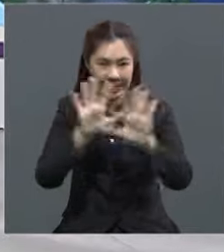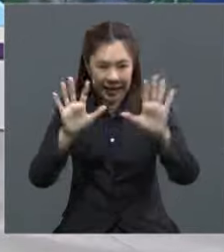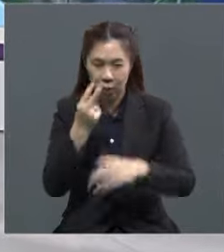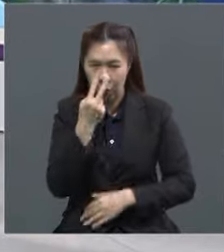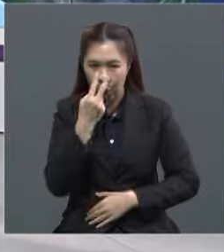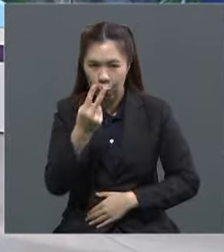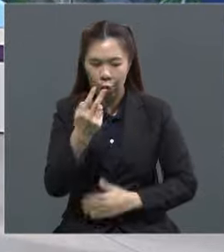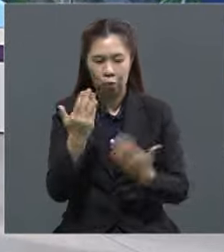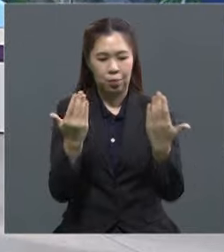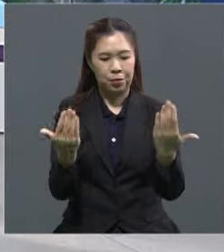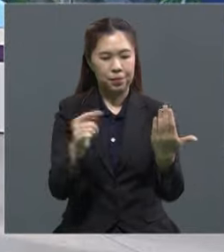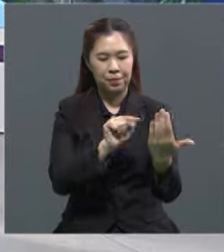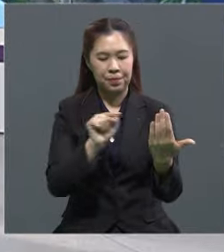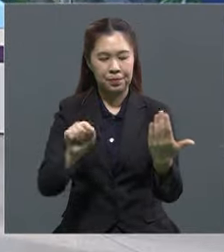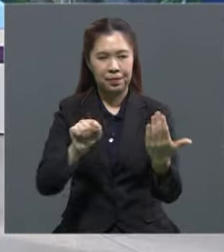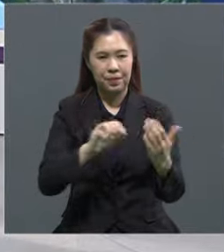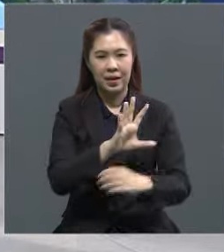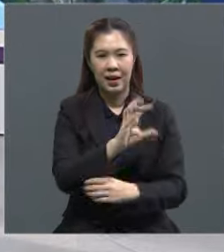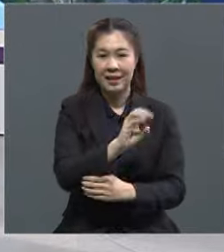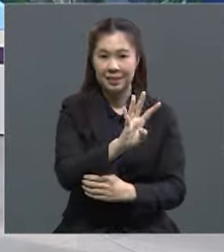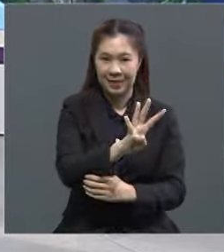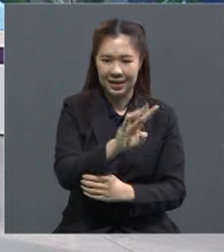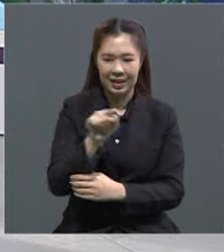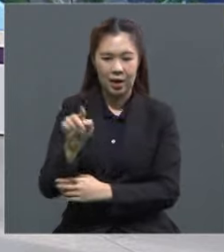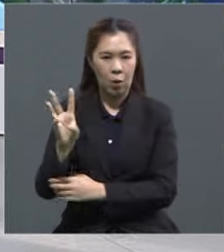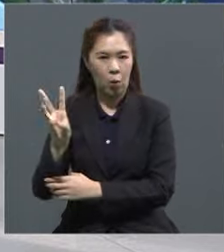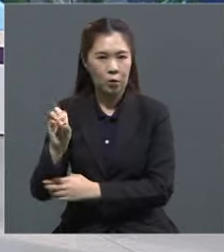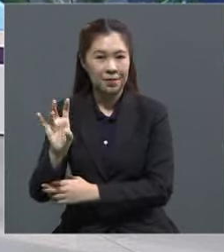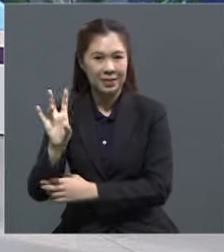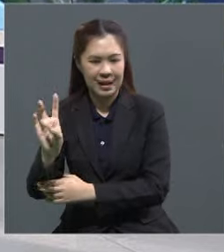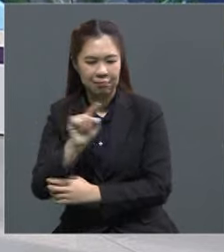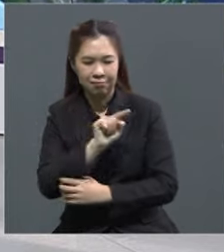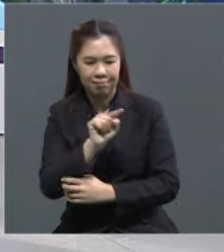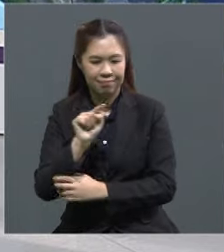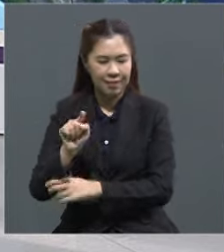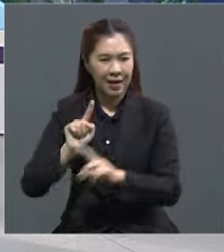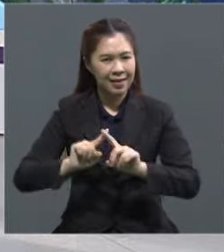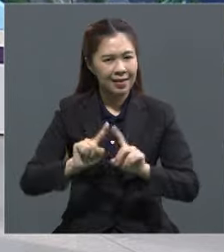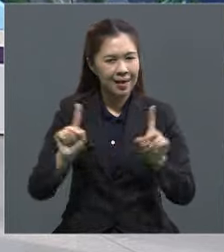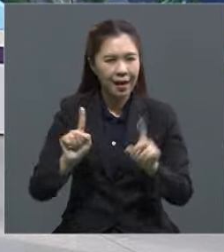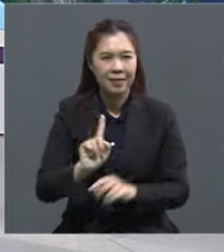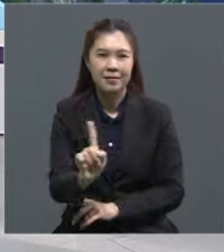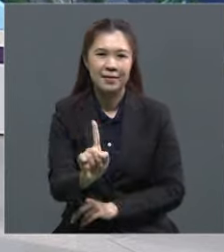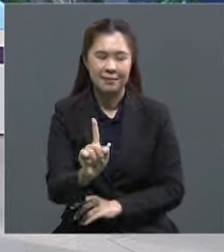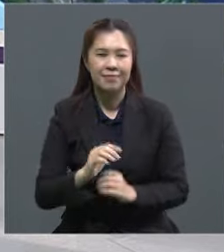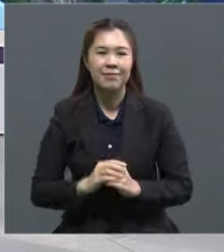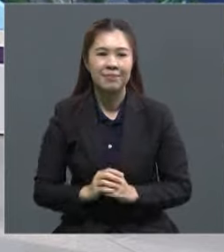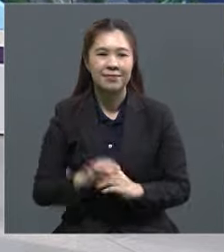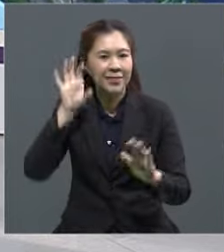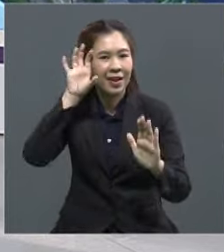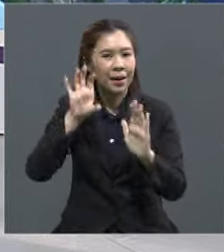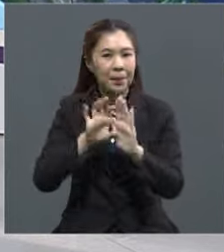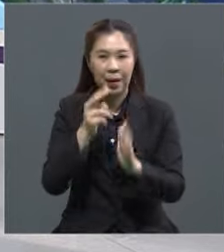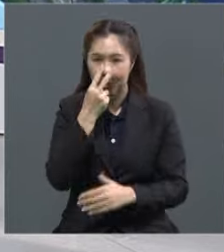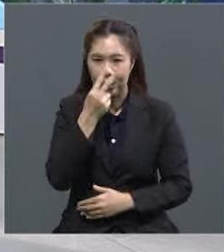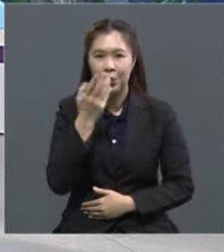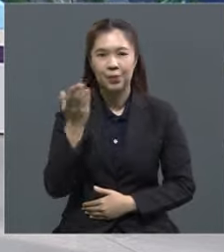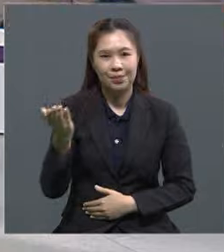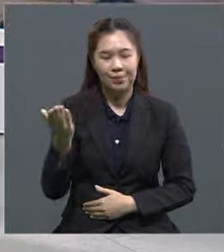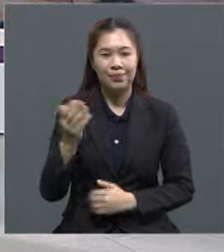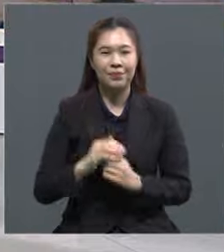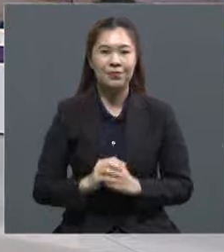สะนิดนึงระหว่างปี 54กับปี 2567อะไรคือจุดต่างจุดเปลี่ยนที่มันแตกต่างกันขอขึ้นกราฟิกสักครู่นึงนะคะเราจะ